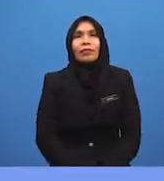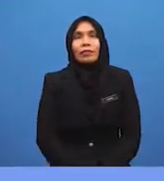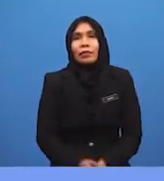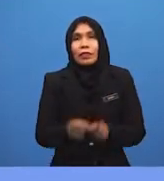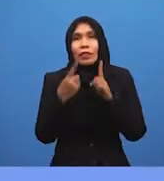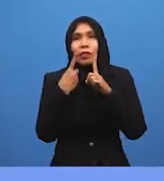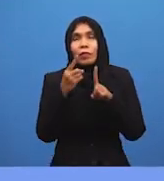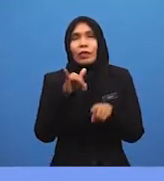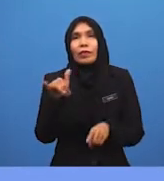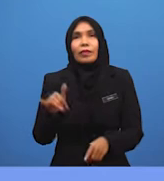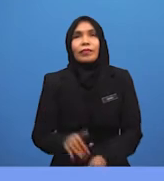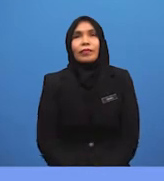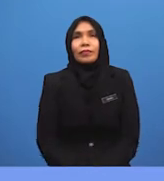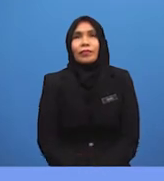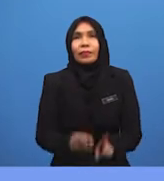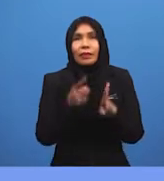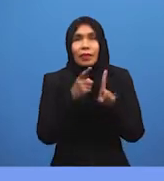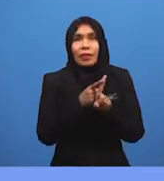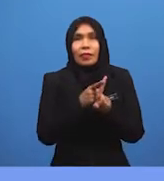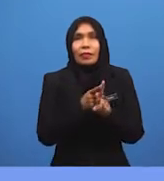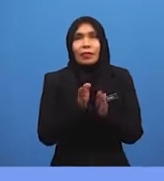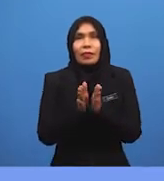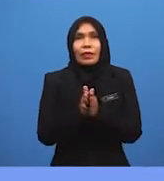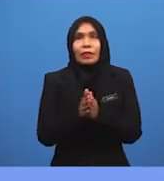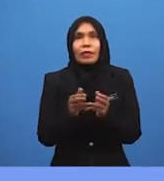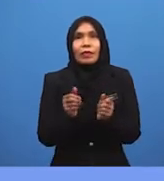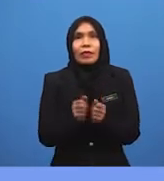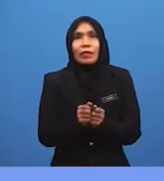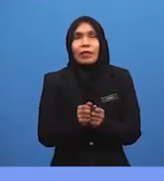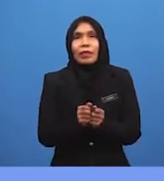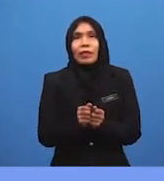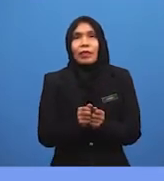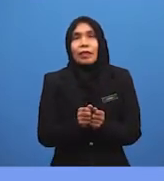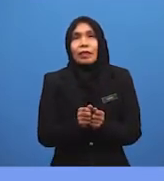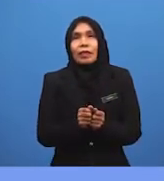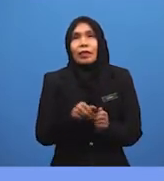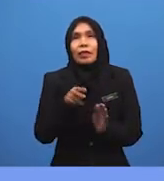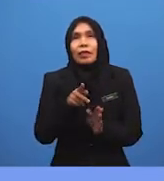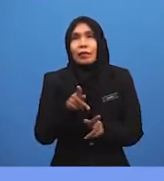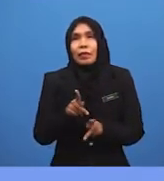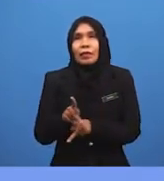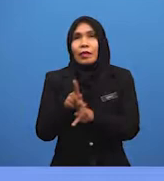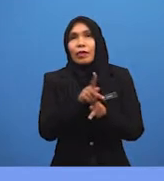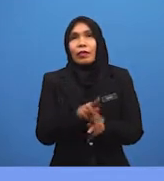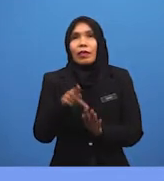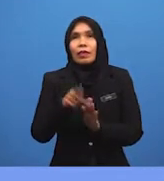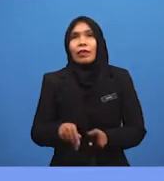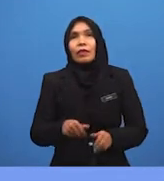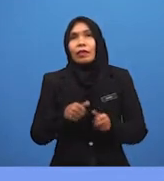Jawapannya, pertama, bersalaman dengan pengawal keselamatan sekolah.